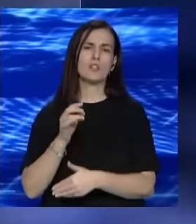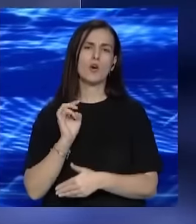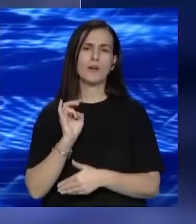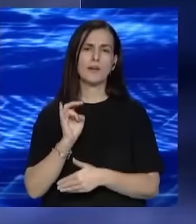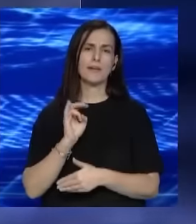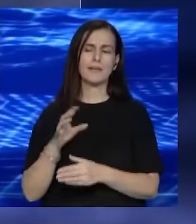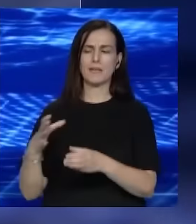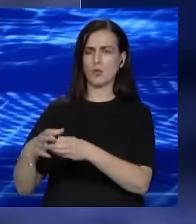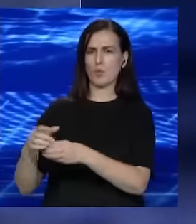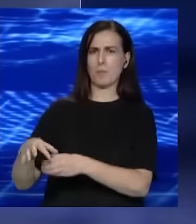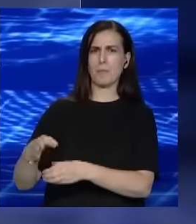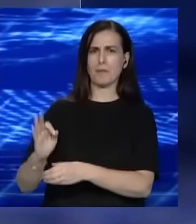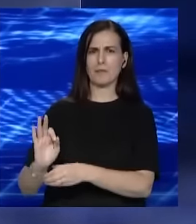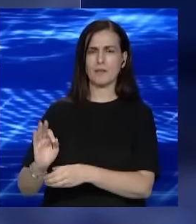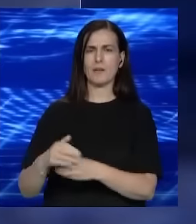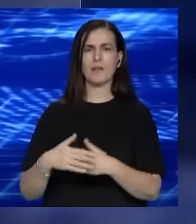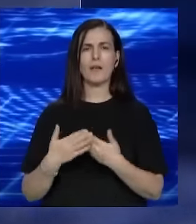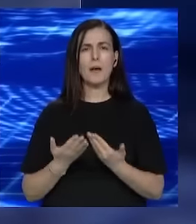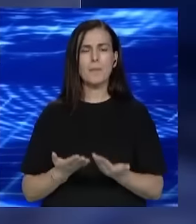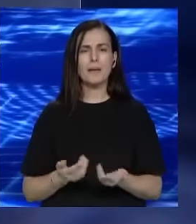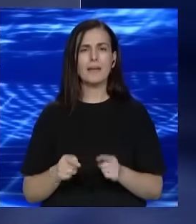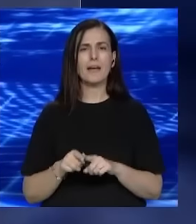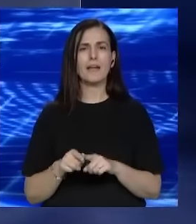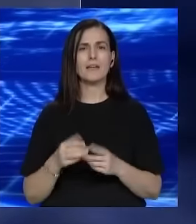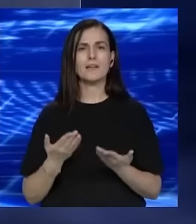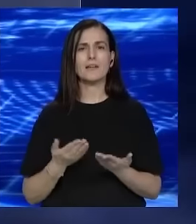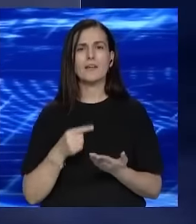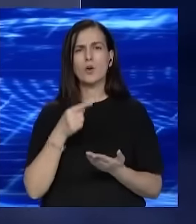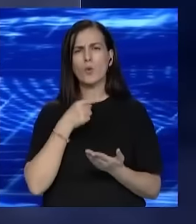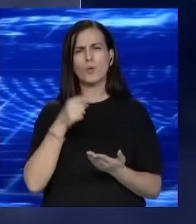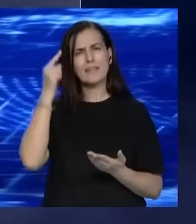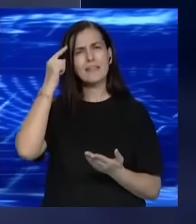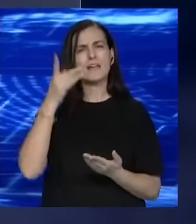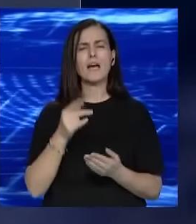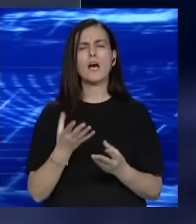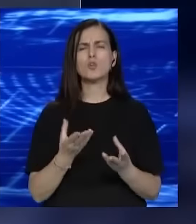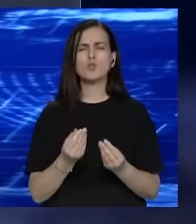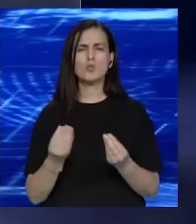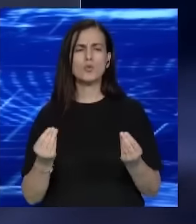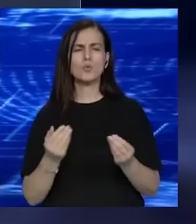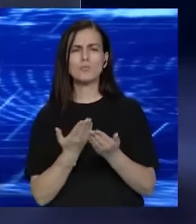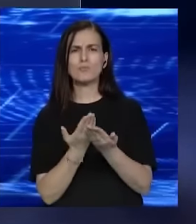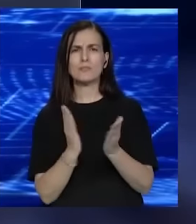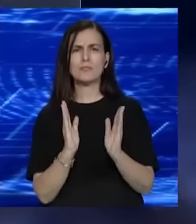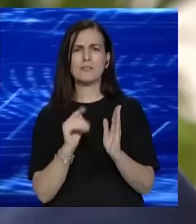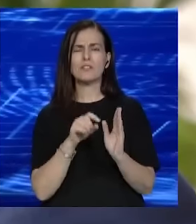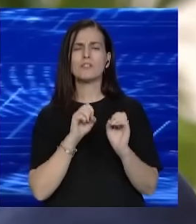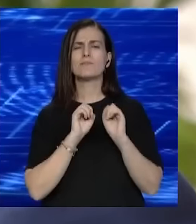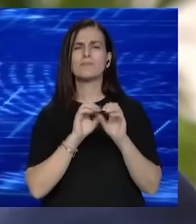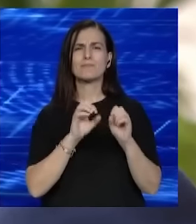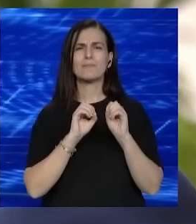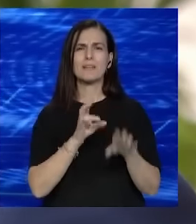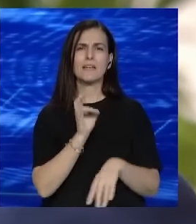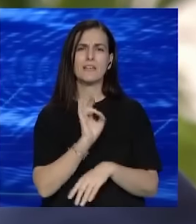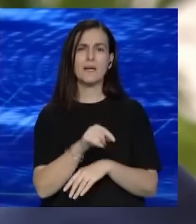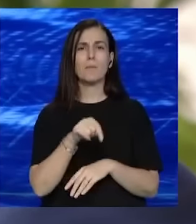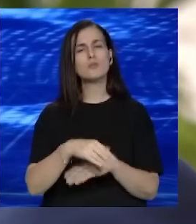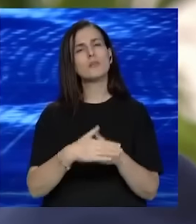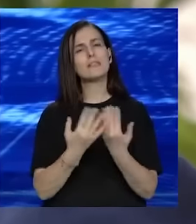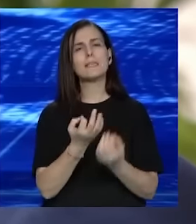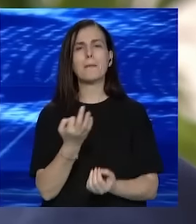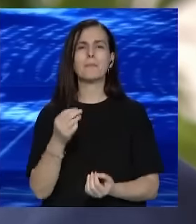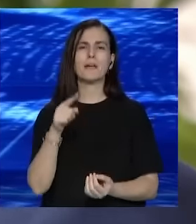gjakun e shoqërisë shqiptare. Pale dhe kanaleve të panumërta digjitale të dezinformimit, kjo është një ditë e mirë për të vërtetën. Sipas Ramës, shpifja